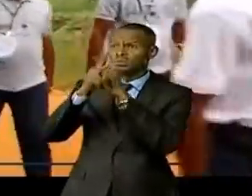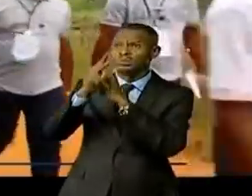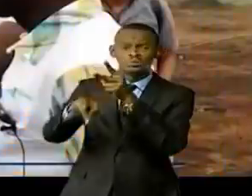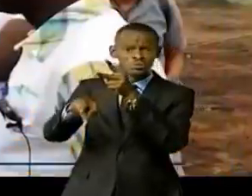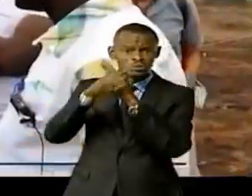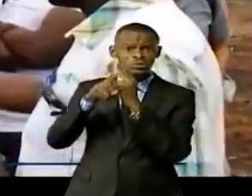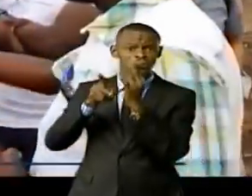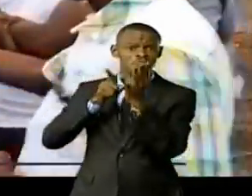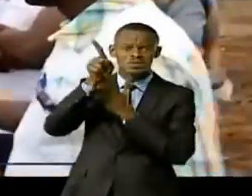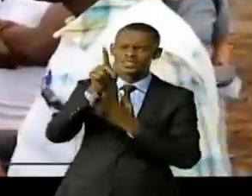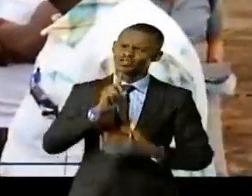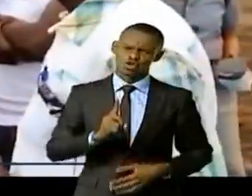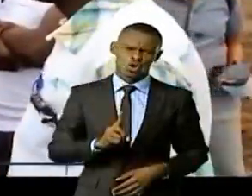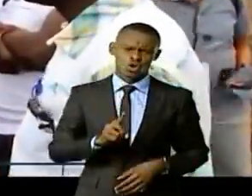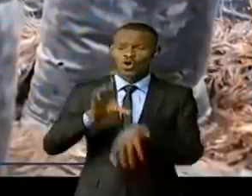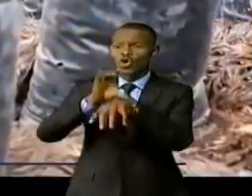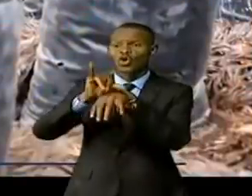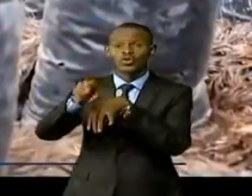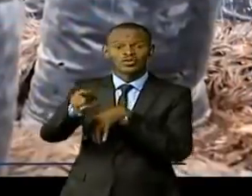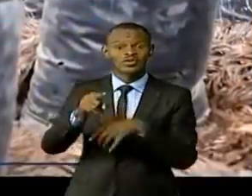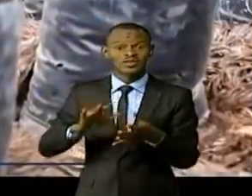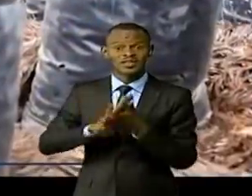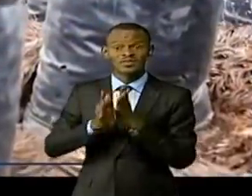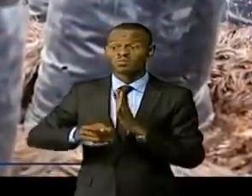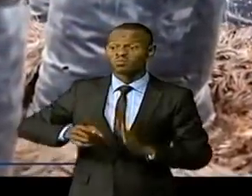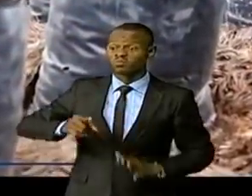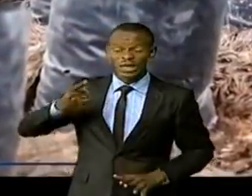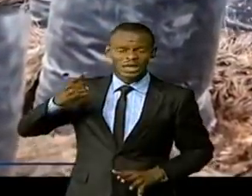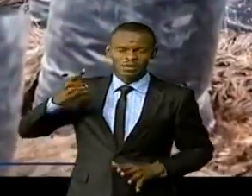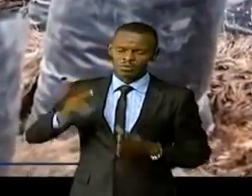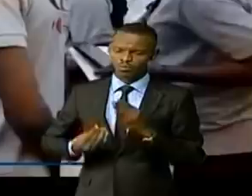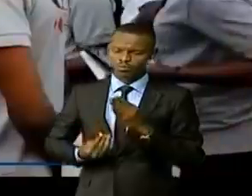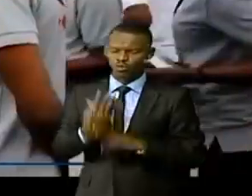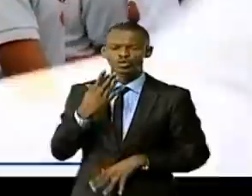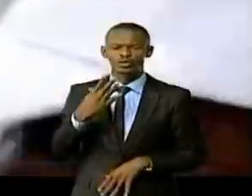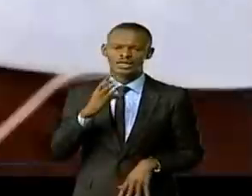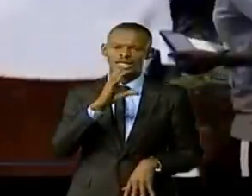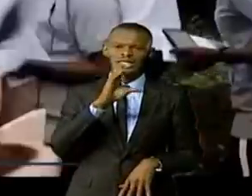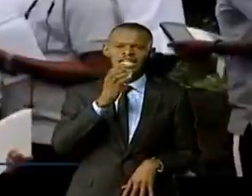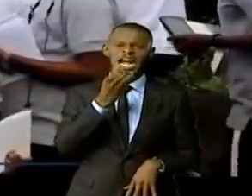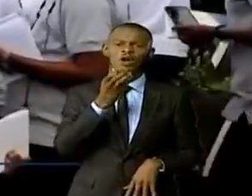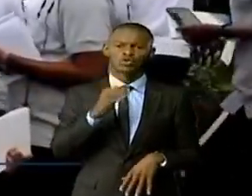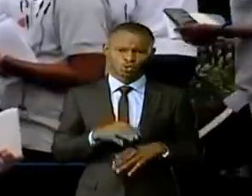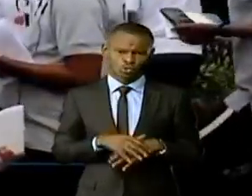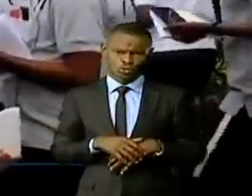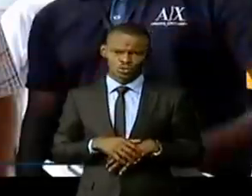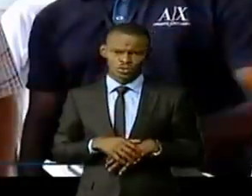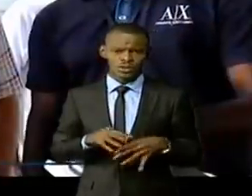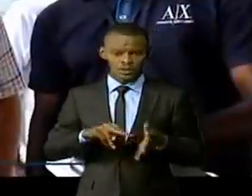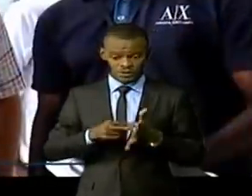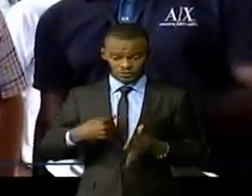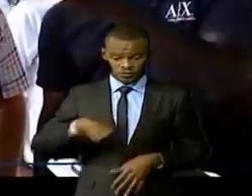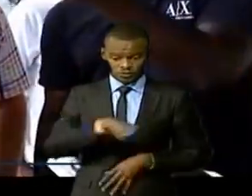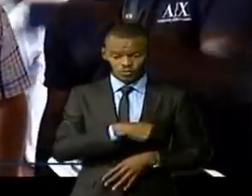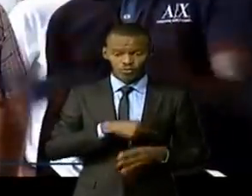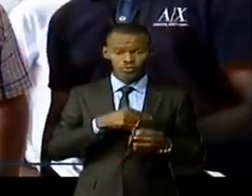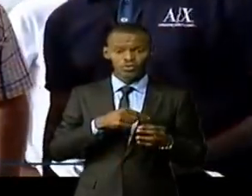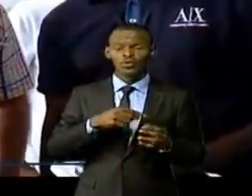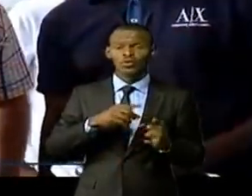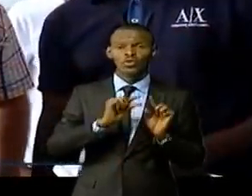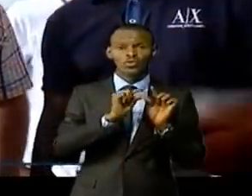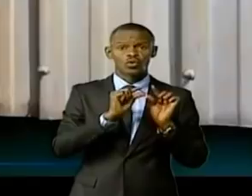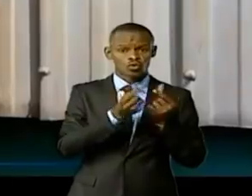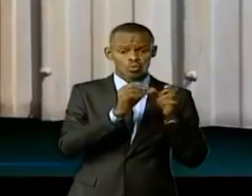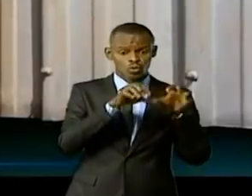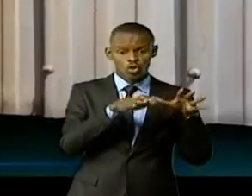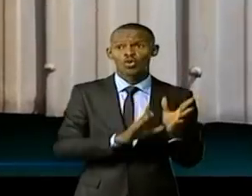aujourd'hui classée premier producteur du caoutchouc, ce qui a motivé ces planteurs congolais à effectuer cette expédition agricole. La RDC, pays à